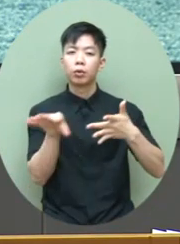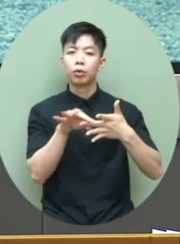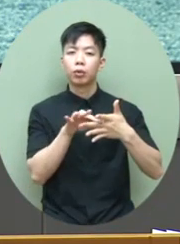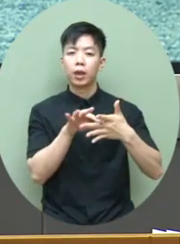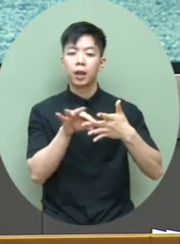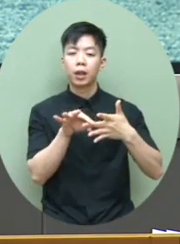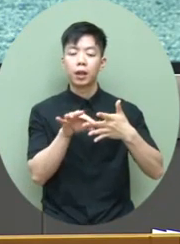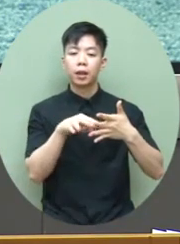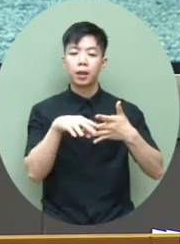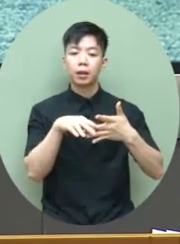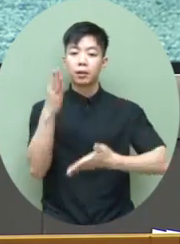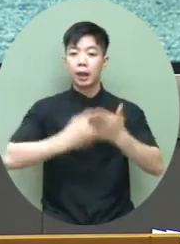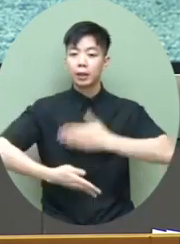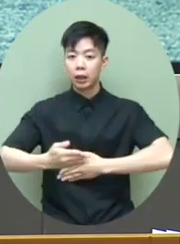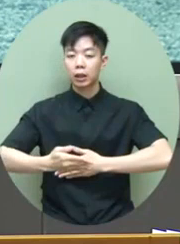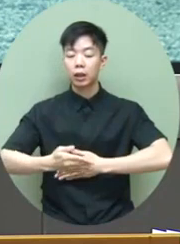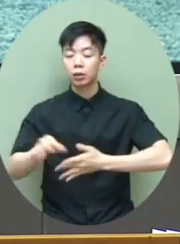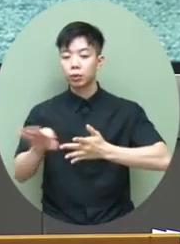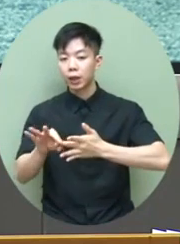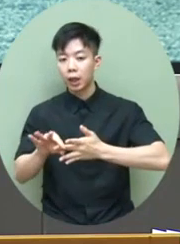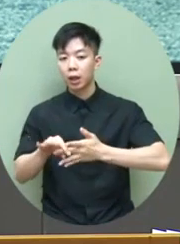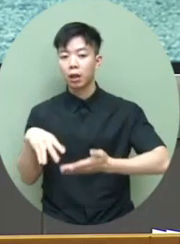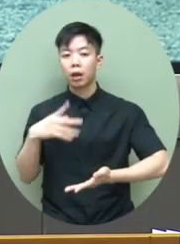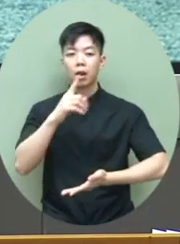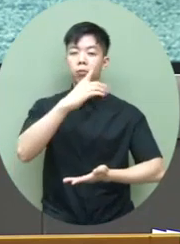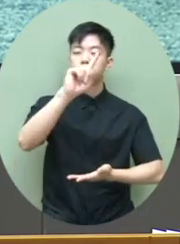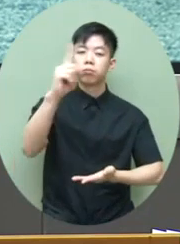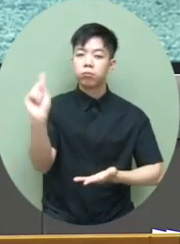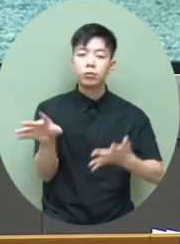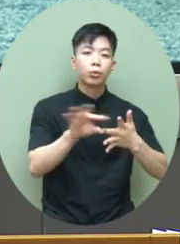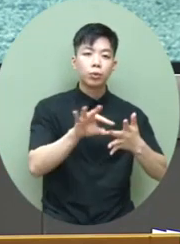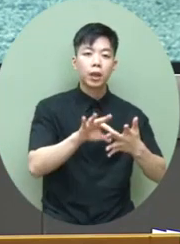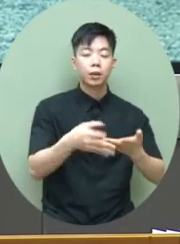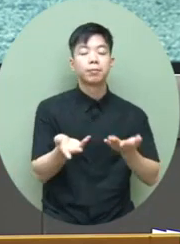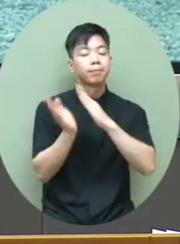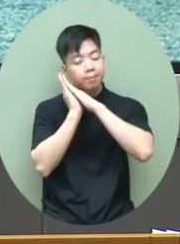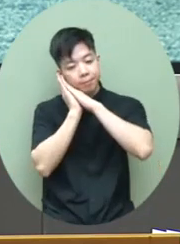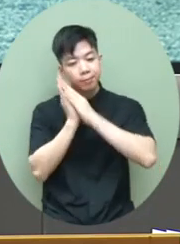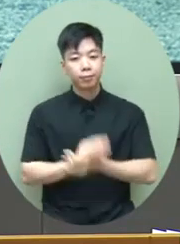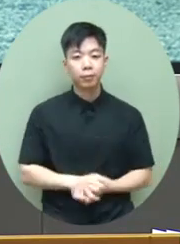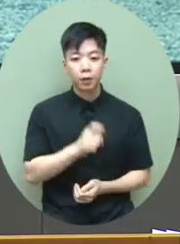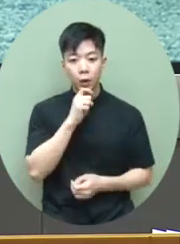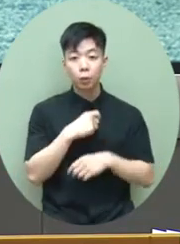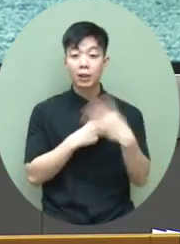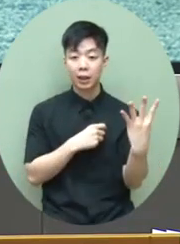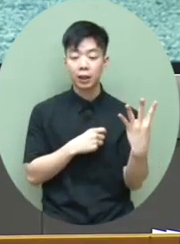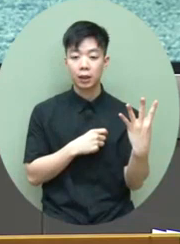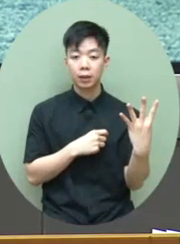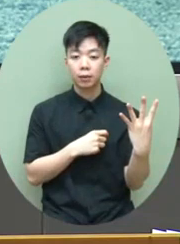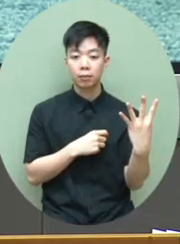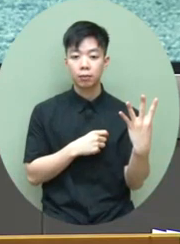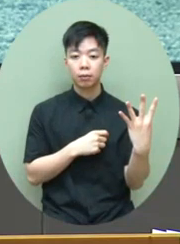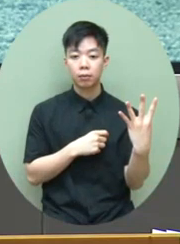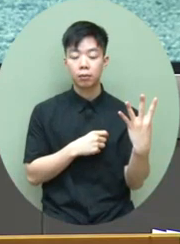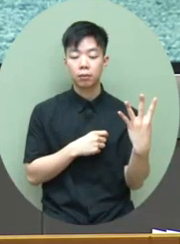老人殘疾院舍或者是其他院舍的。咁其中有4位就包括呢、這個4位